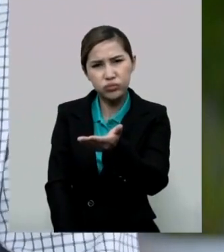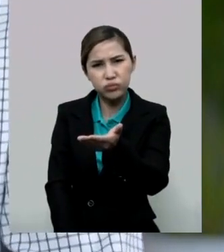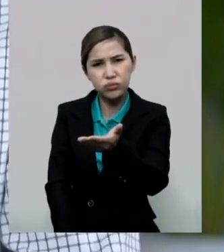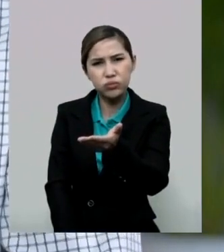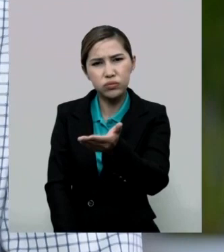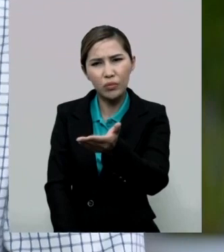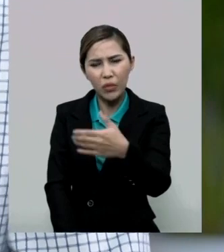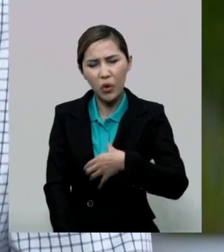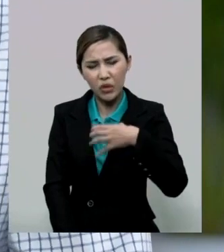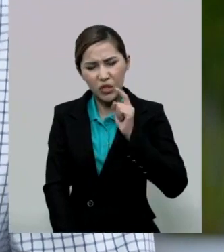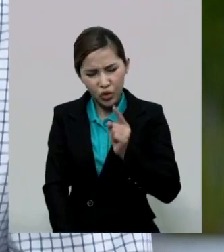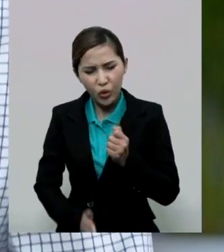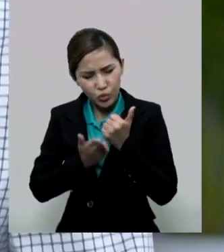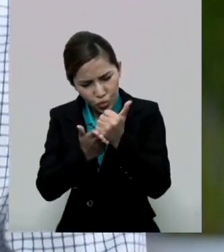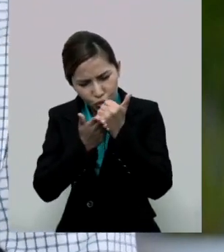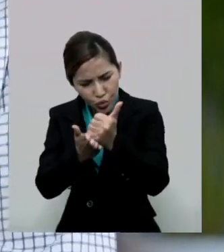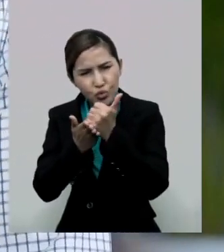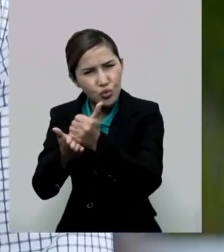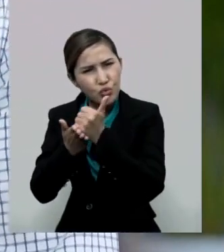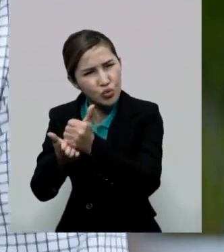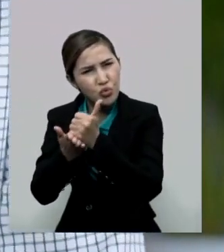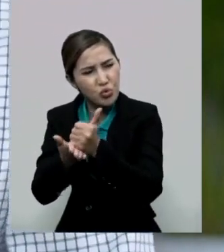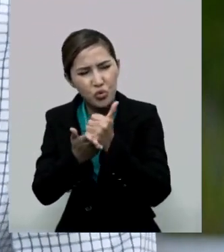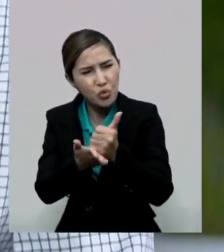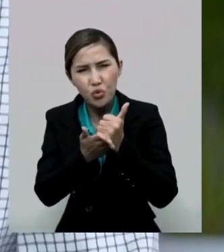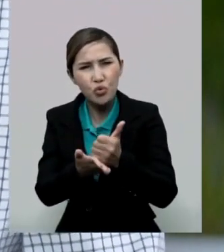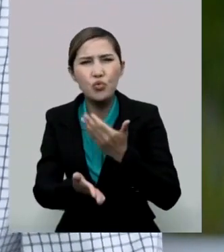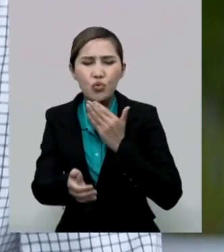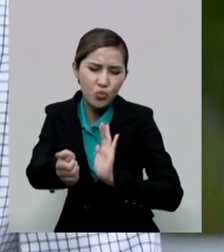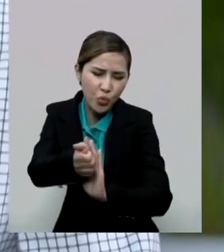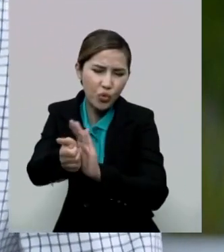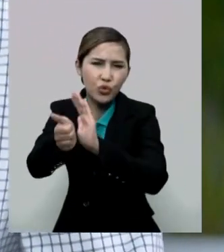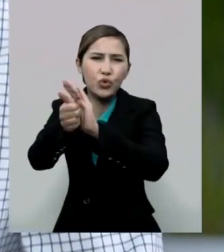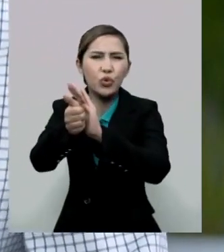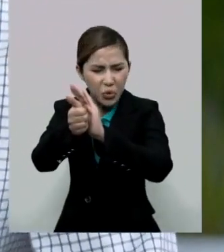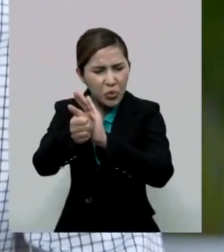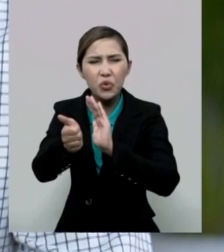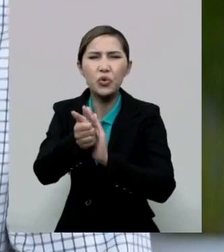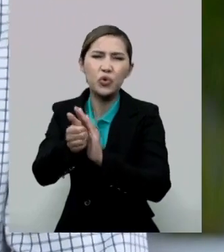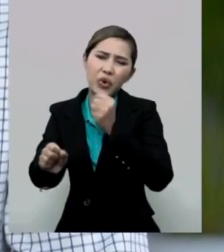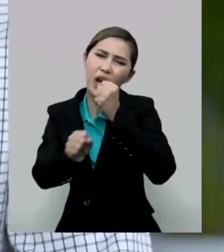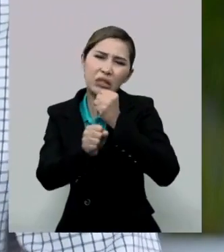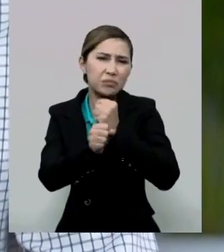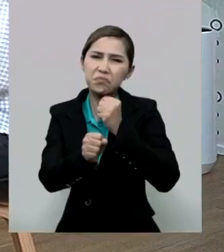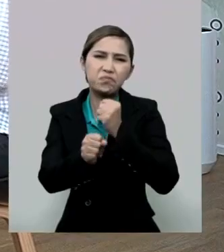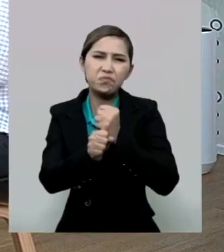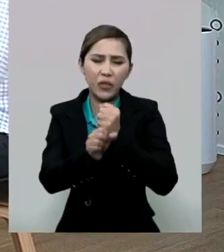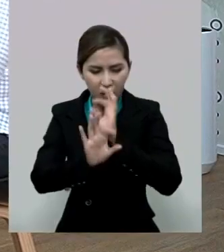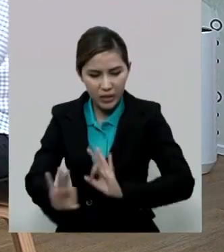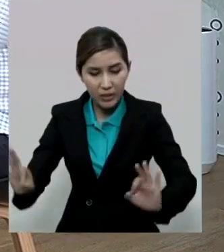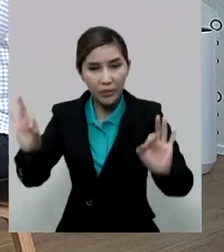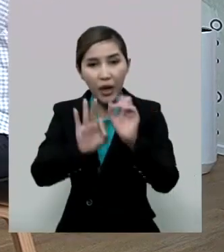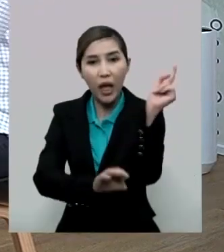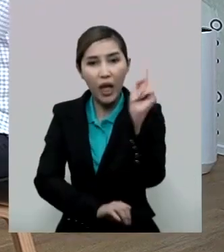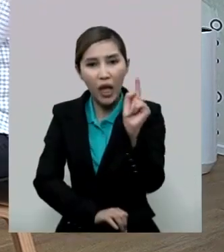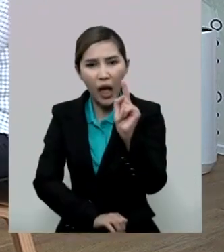าเป็นผู้ที่เราต้องช่วยเหลือตลอดอะเขาก็ไม่ได้มีสิทธิ์ที่จะอยู่ในระบบการทำงานแล้วก็ผมแค่ม